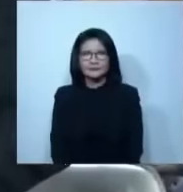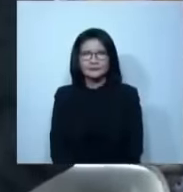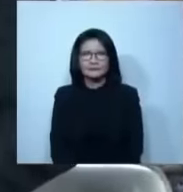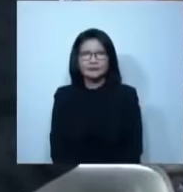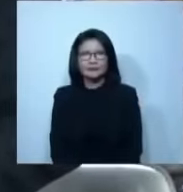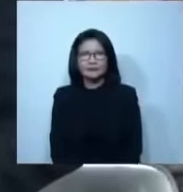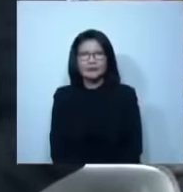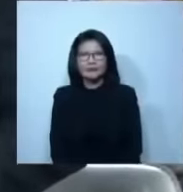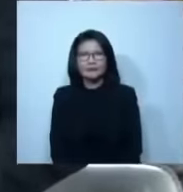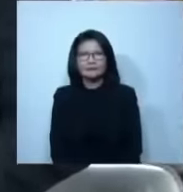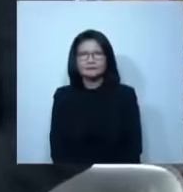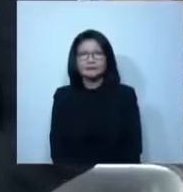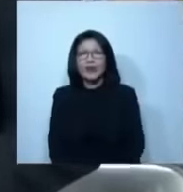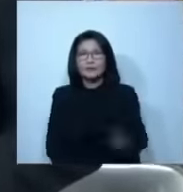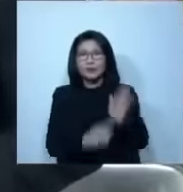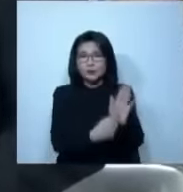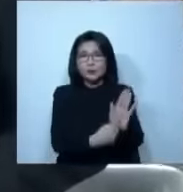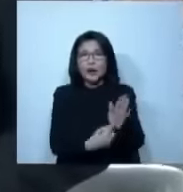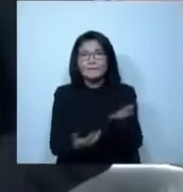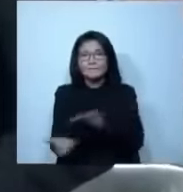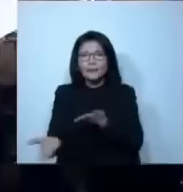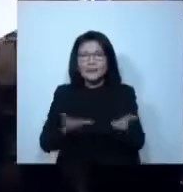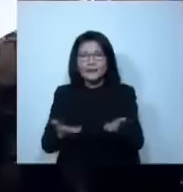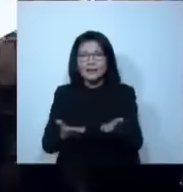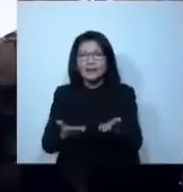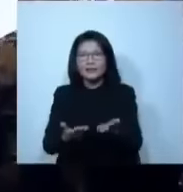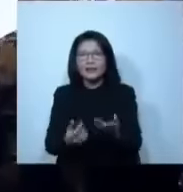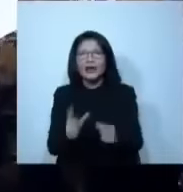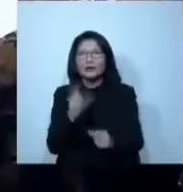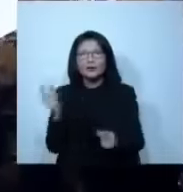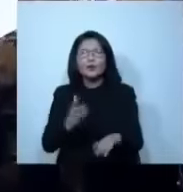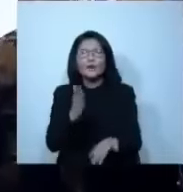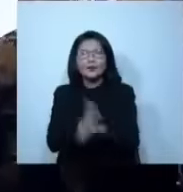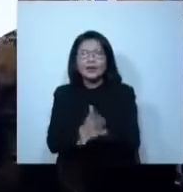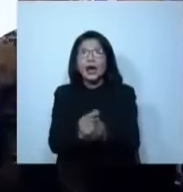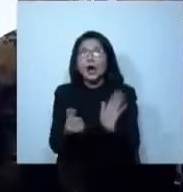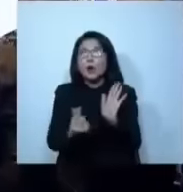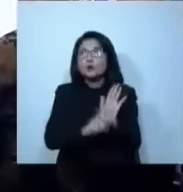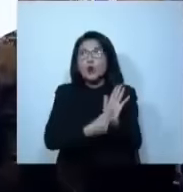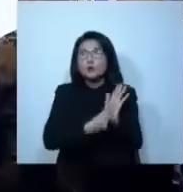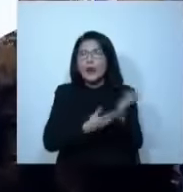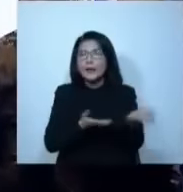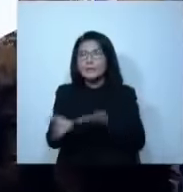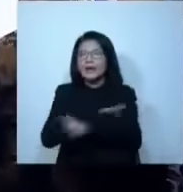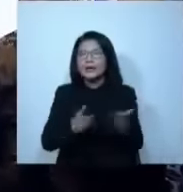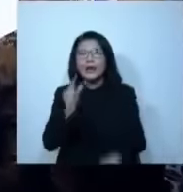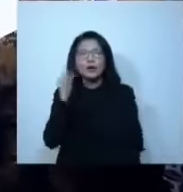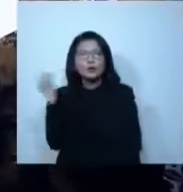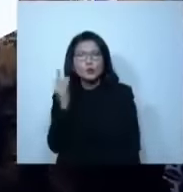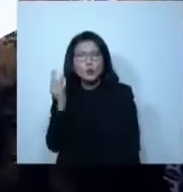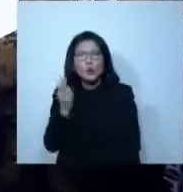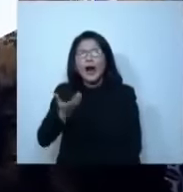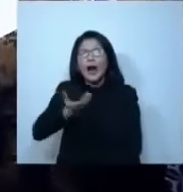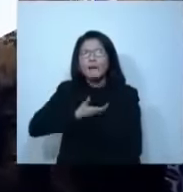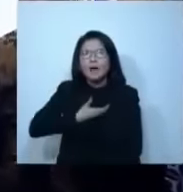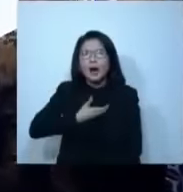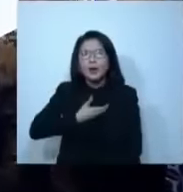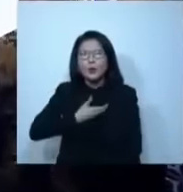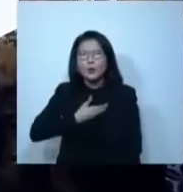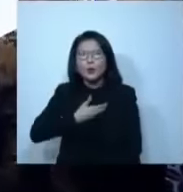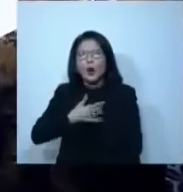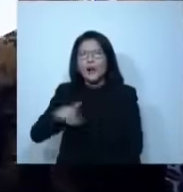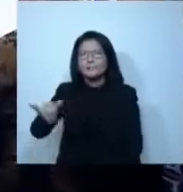Indeks pelayanan publik di Indonesia stagnan, sementara undang-undang pelayanan publik menghendaki